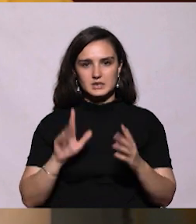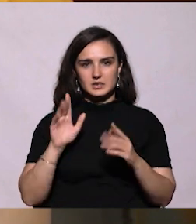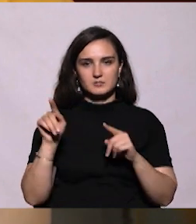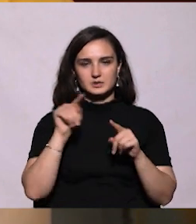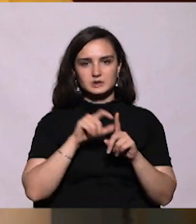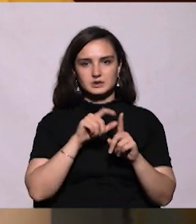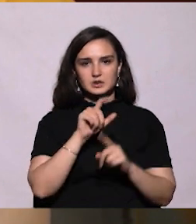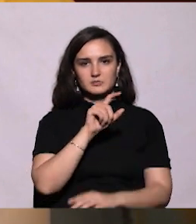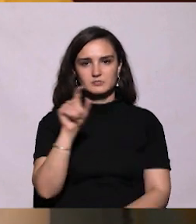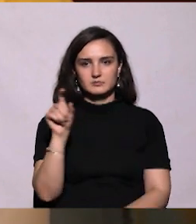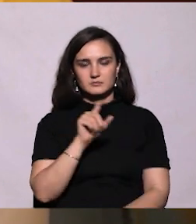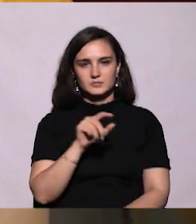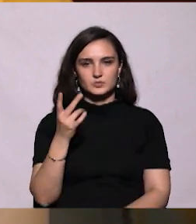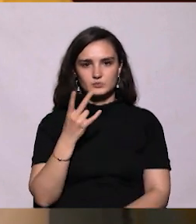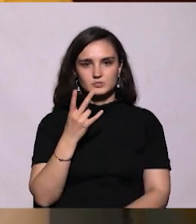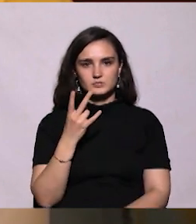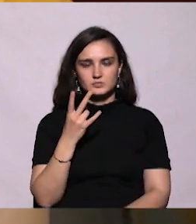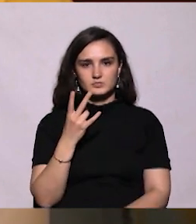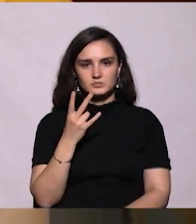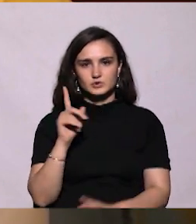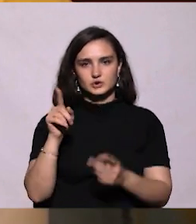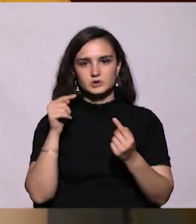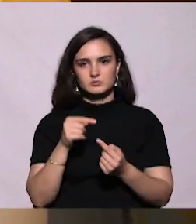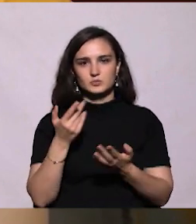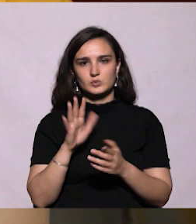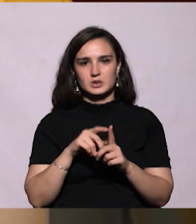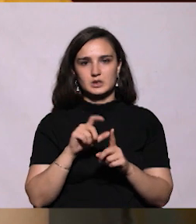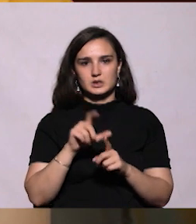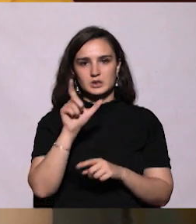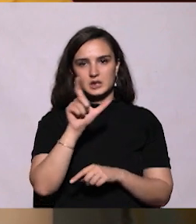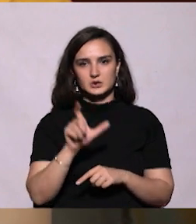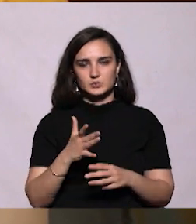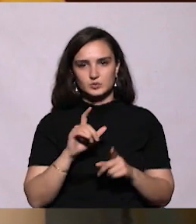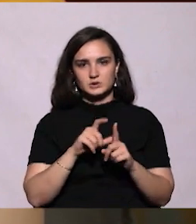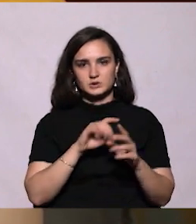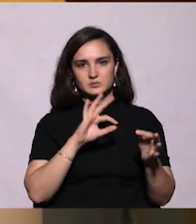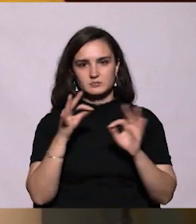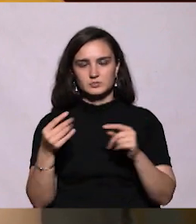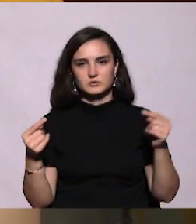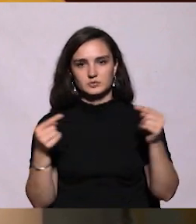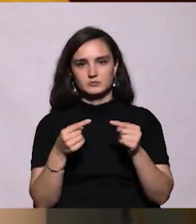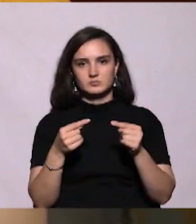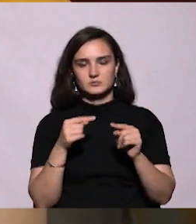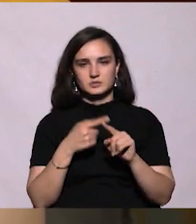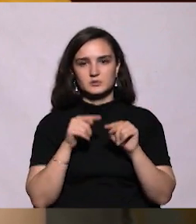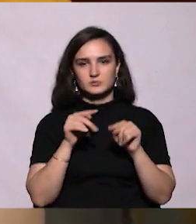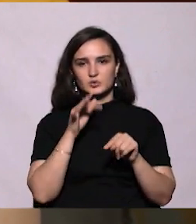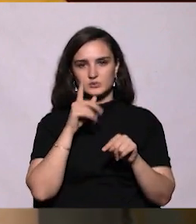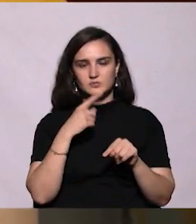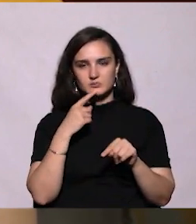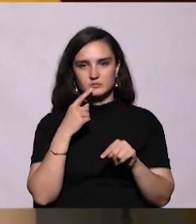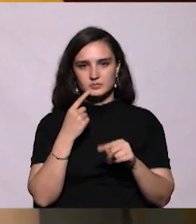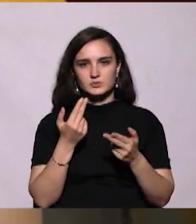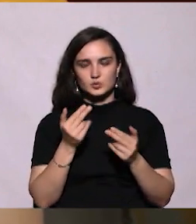მოცემული წინადადებები უნდა განვსაზღვროთ, შეესაბამება თუ არა ტექსტს. თუ წინადადება შეესაბამება ტექსტს, ამ შემთხვევაში ვამბობთ